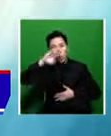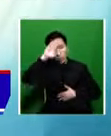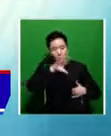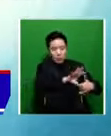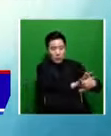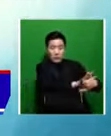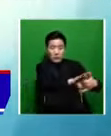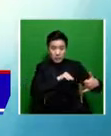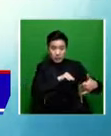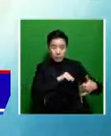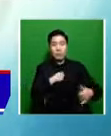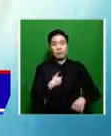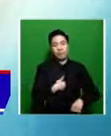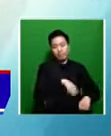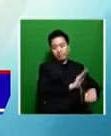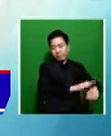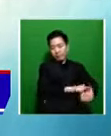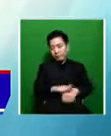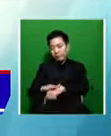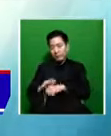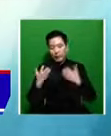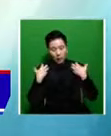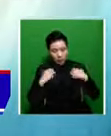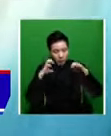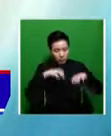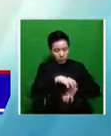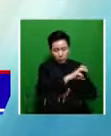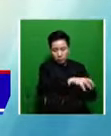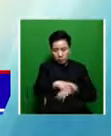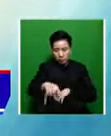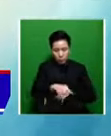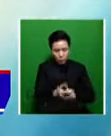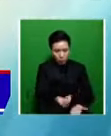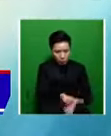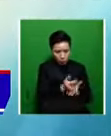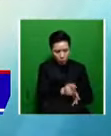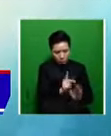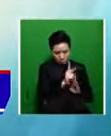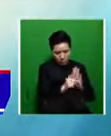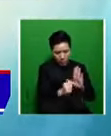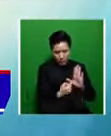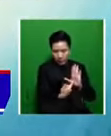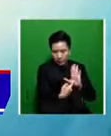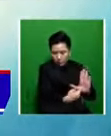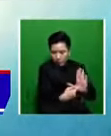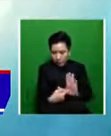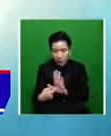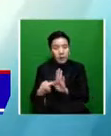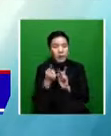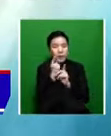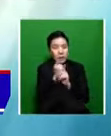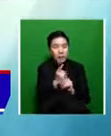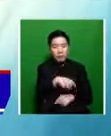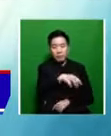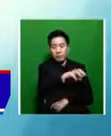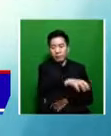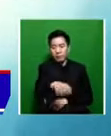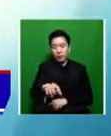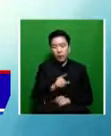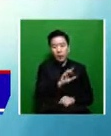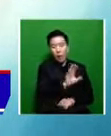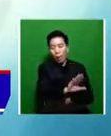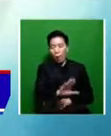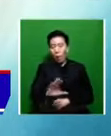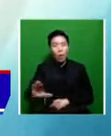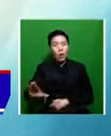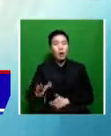ไปยังหน่วยงานต่างๆส่วนราชการต่างๆนะครับให้พิจารณาบังคับใช้กฎหมายตามความเหมาะสมของแต่ละพื้น